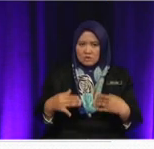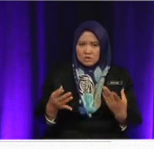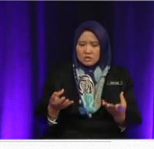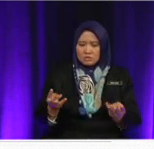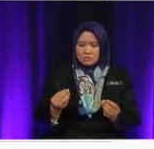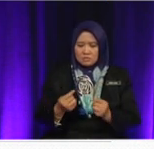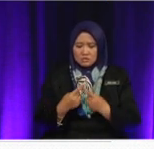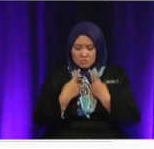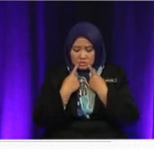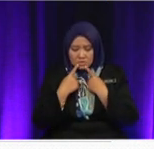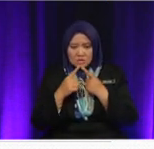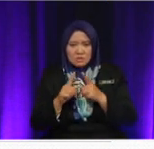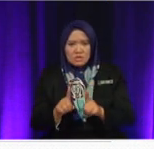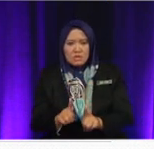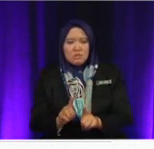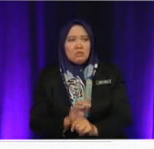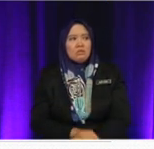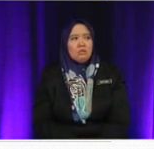kemudian tentukan yang mana